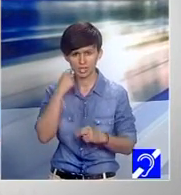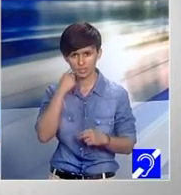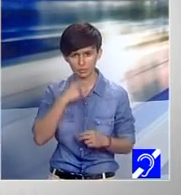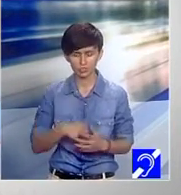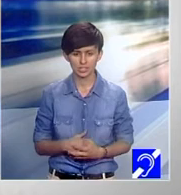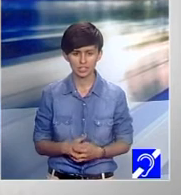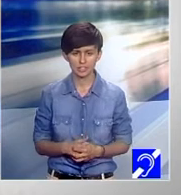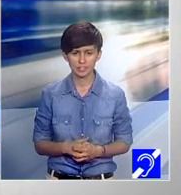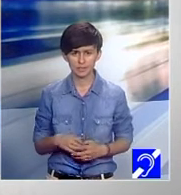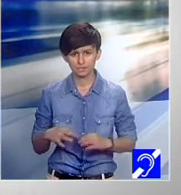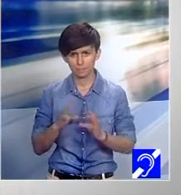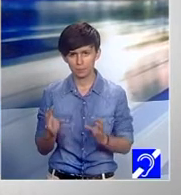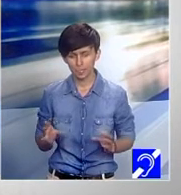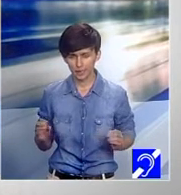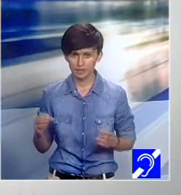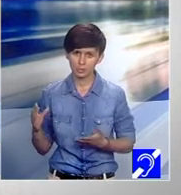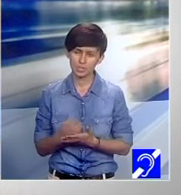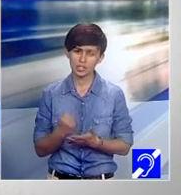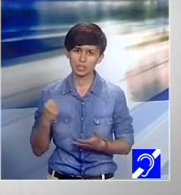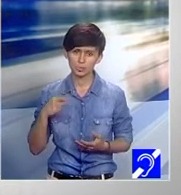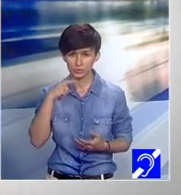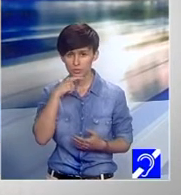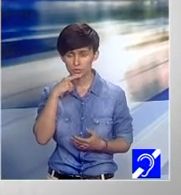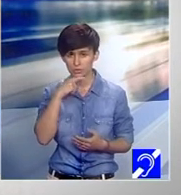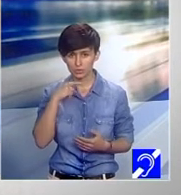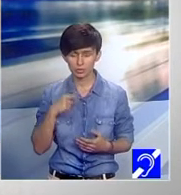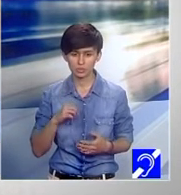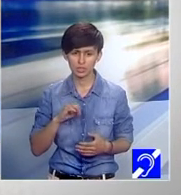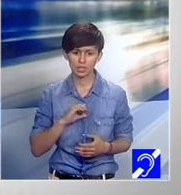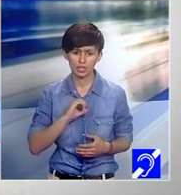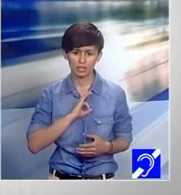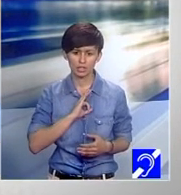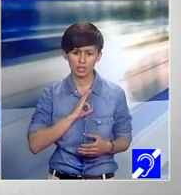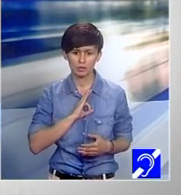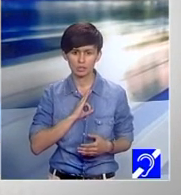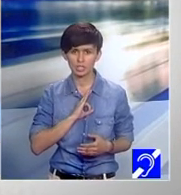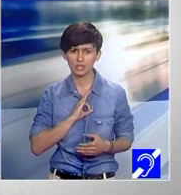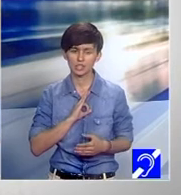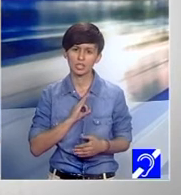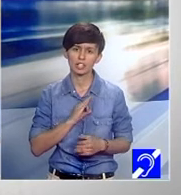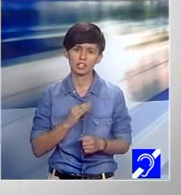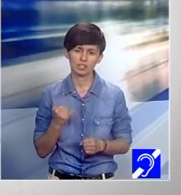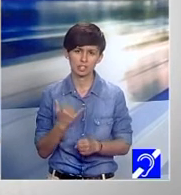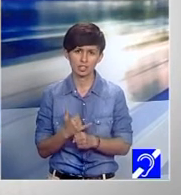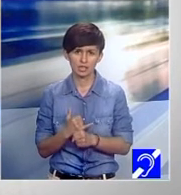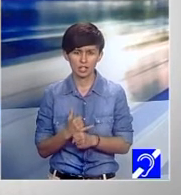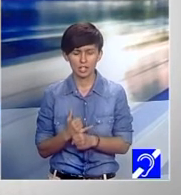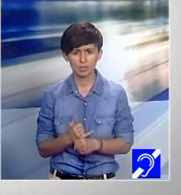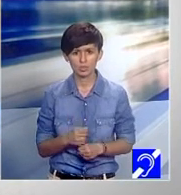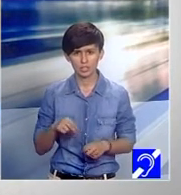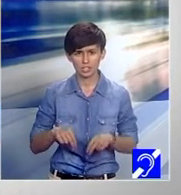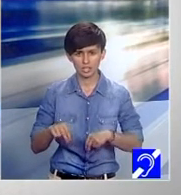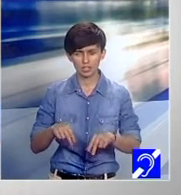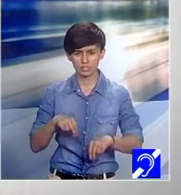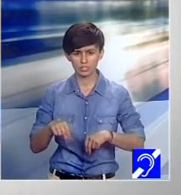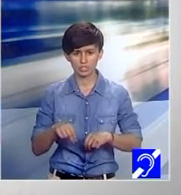România a obținut la Moscova medalia de aur la șah în cadrul Jocurilor Sportive